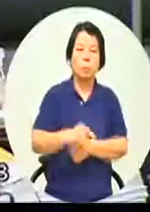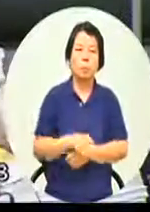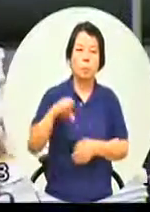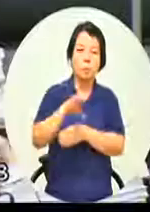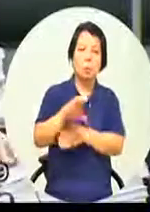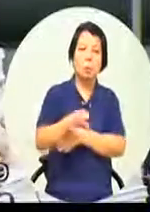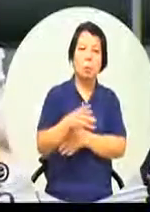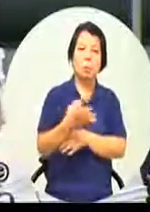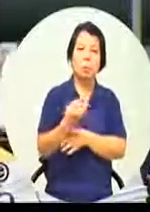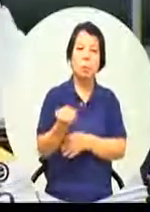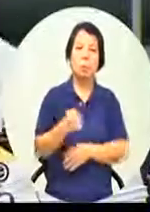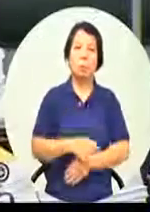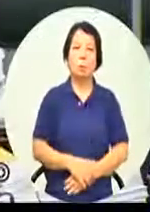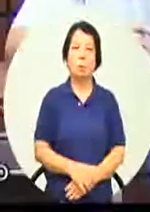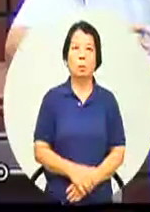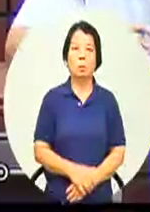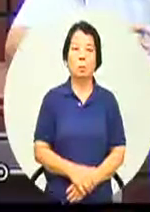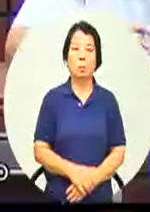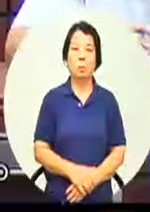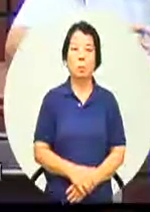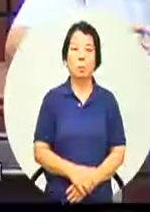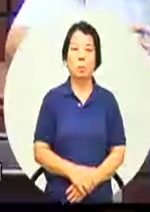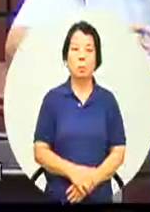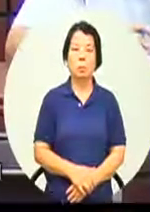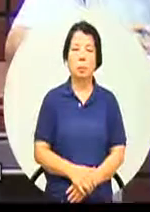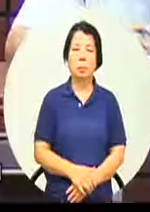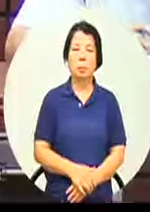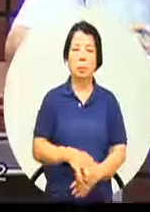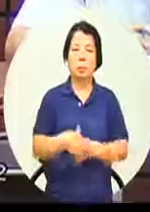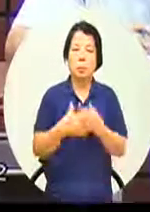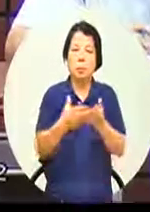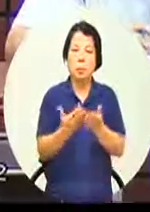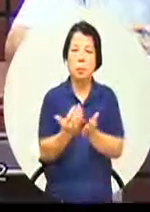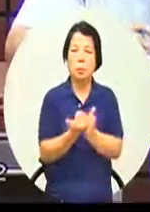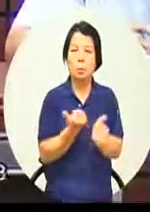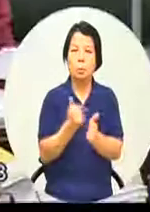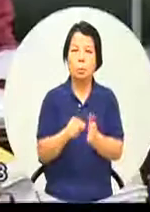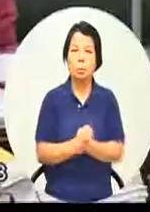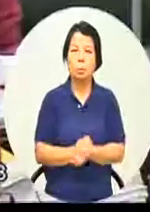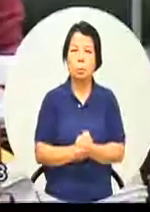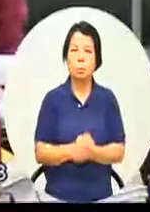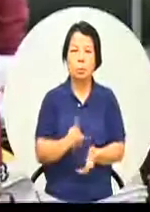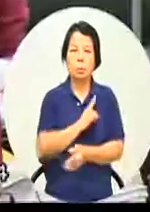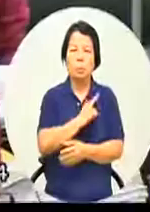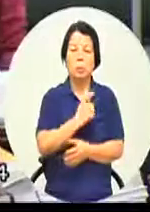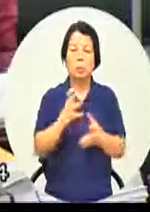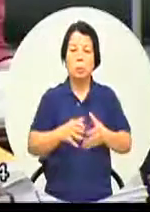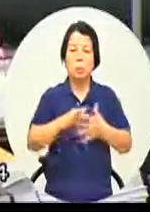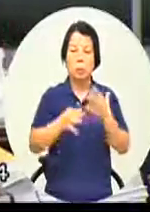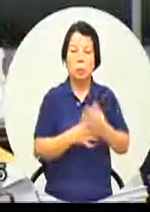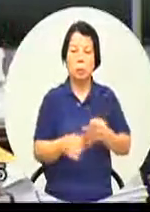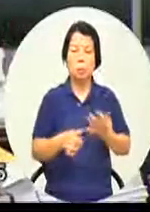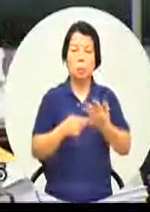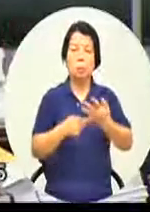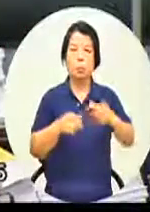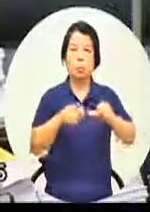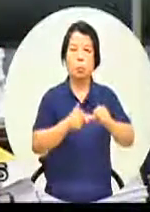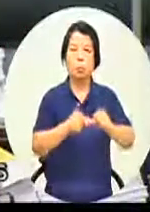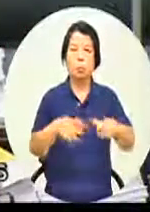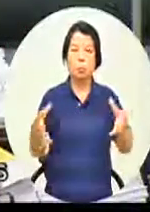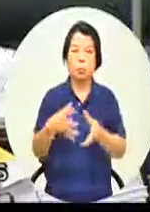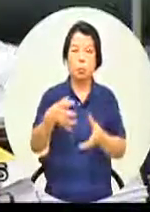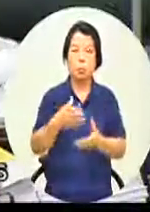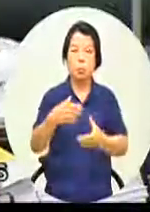这样答复。 哎。 好。那包括刚才自治条例的第四条跟第五条部分，你一并